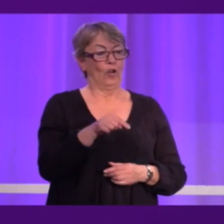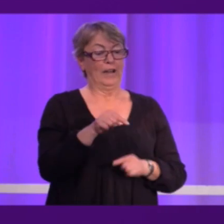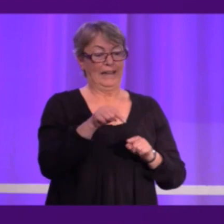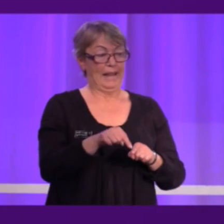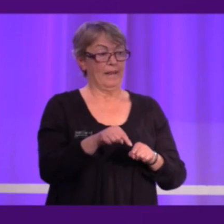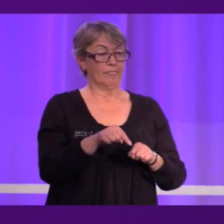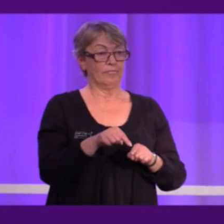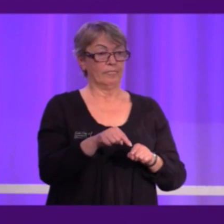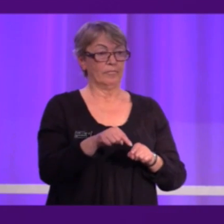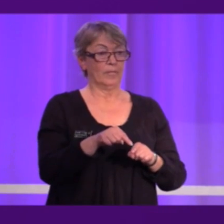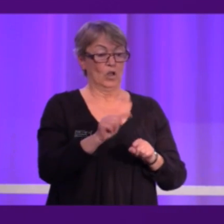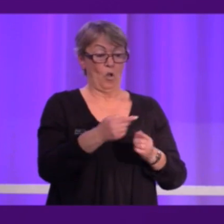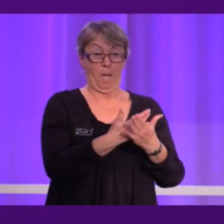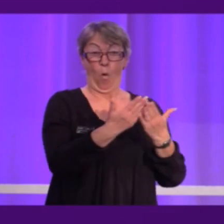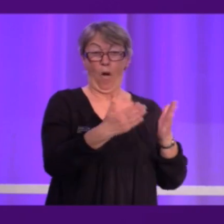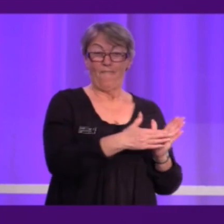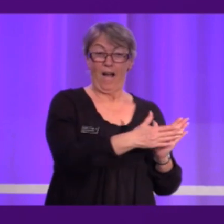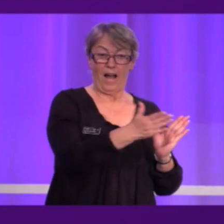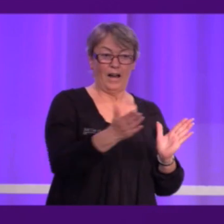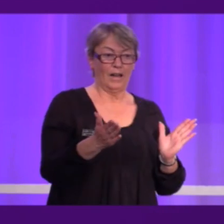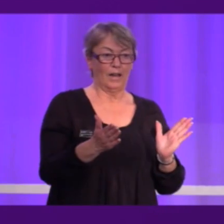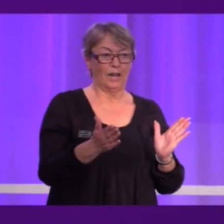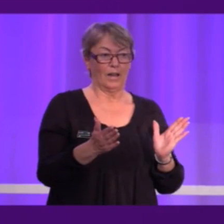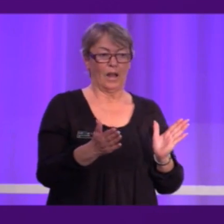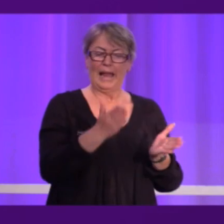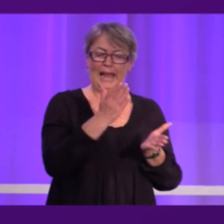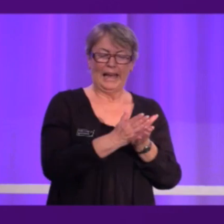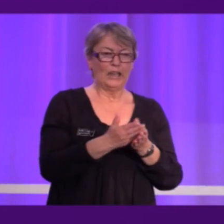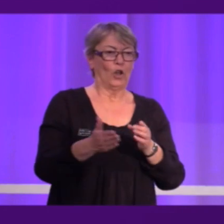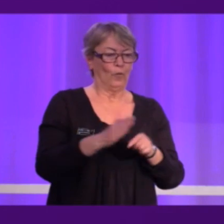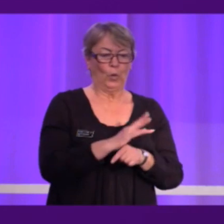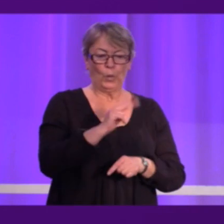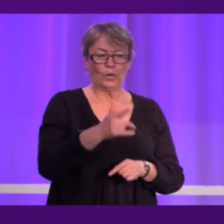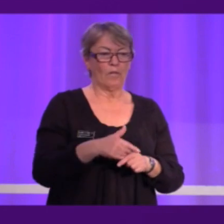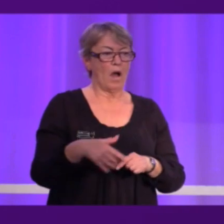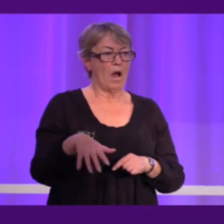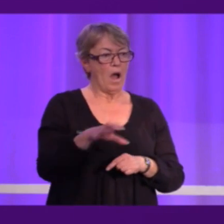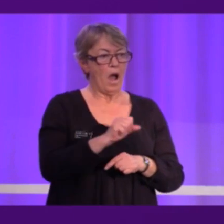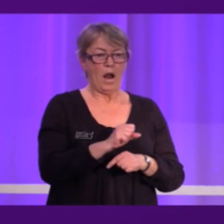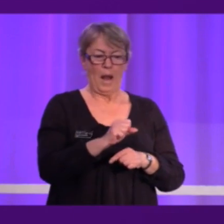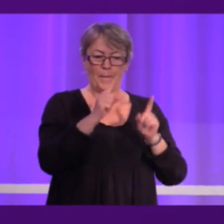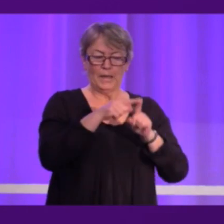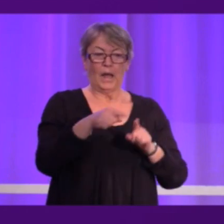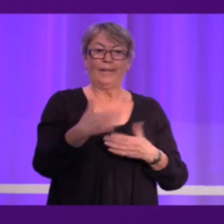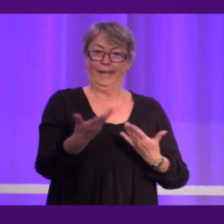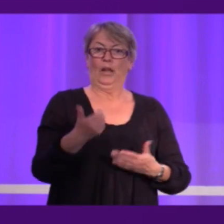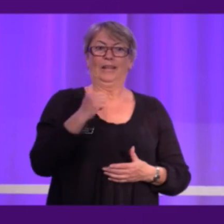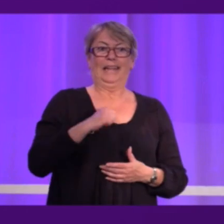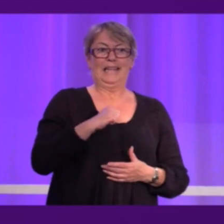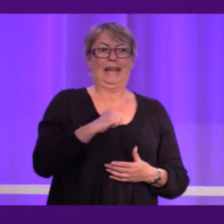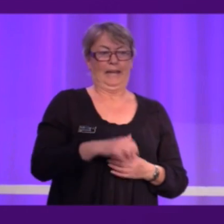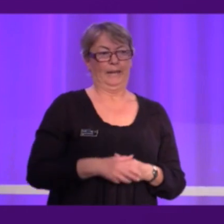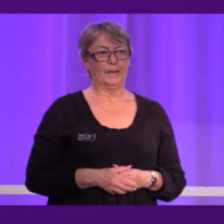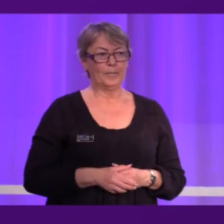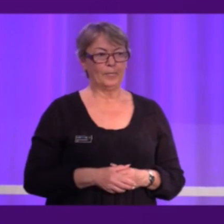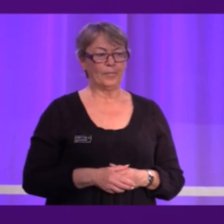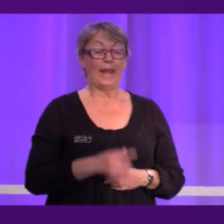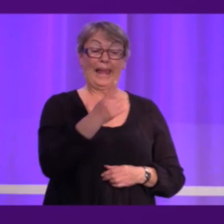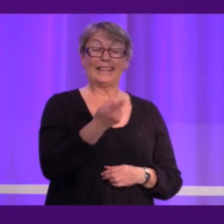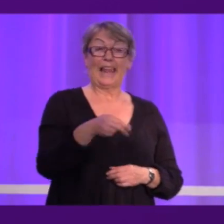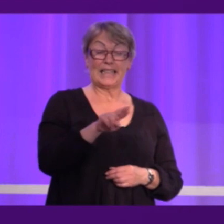det är ju för mångfald då på riktigt fullt ut av alla olika typer av människor. Det är ju tillgänglighet. Och